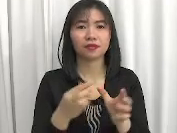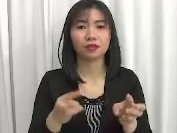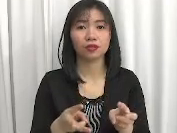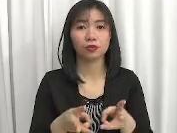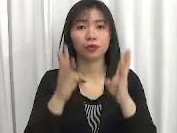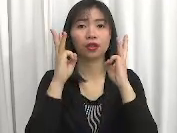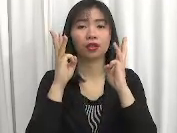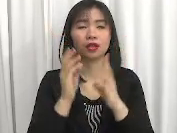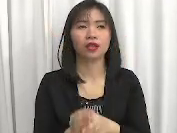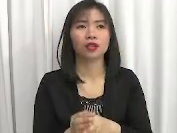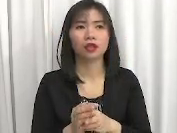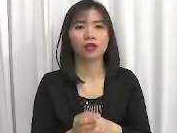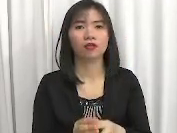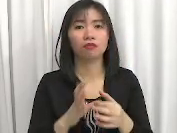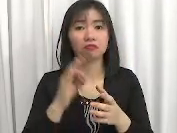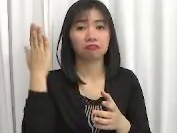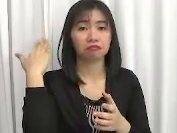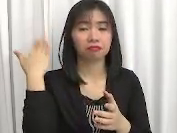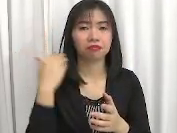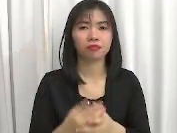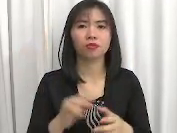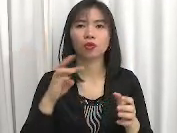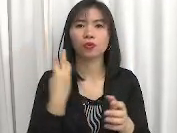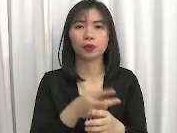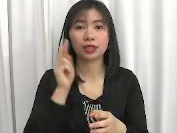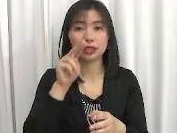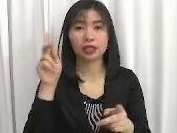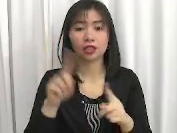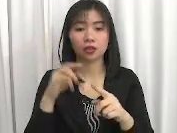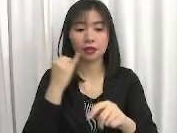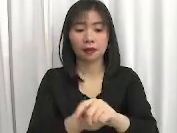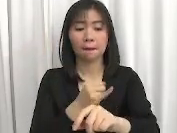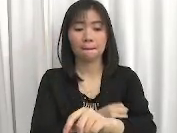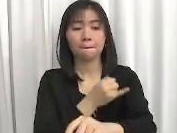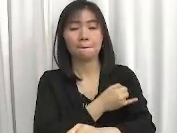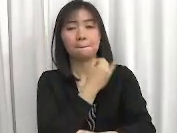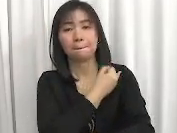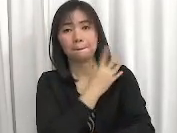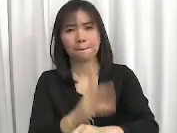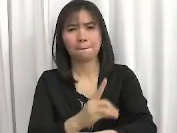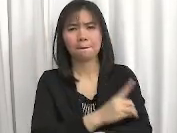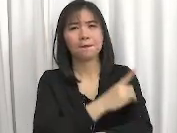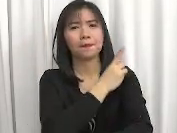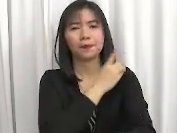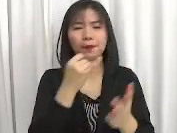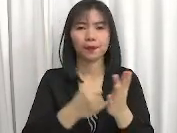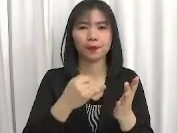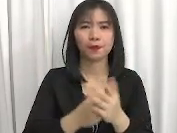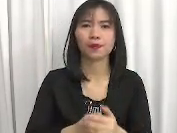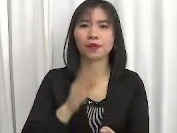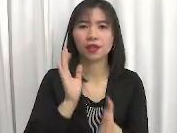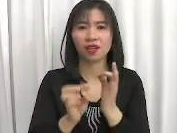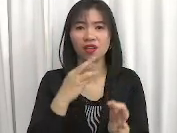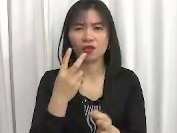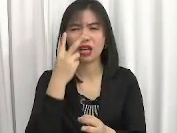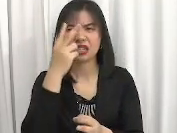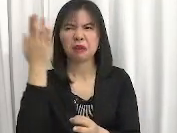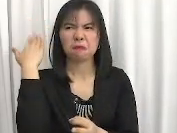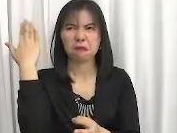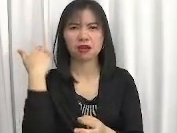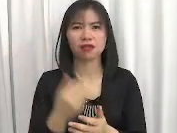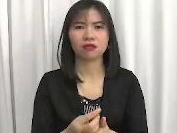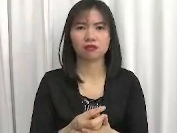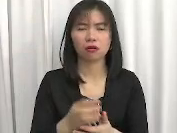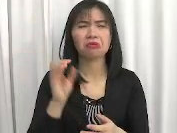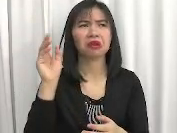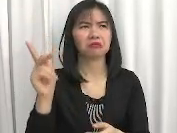pamamalakad nung nakaraan taon, improve pa natin. Amen. Di ba? Ay kung makita natin na hindi maayos, ay kalimutan